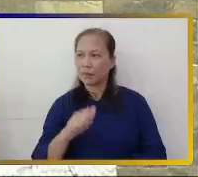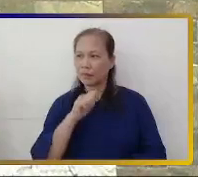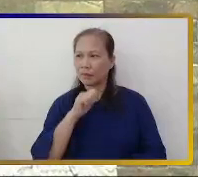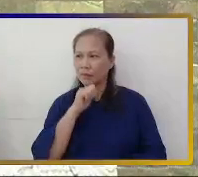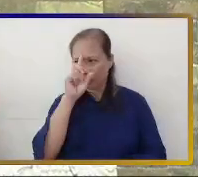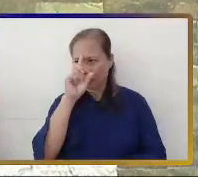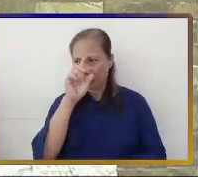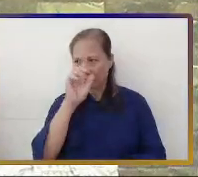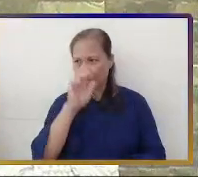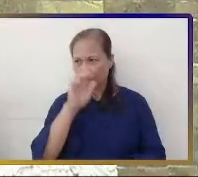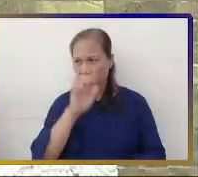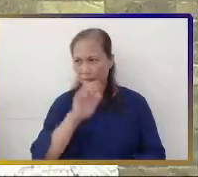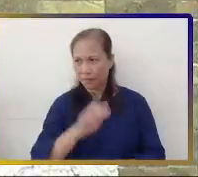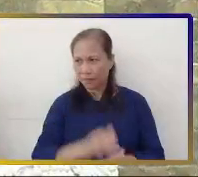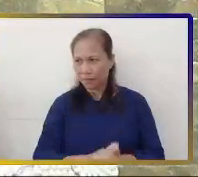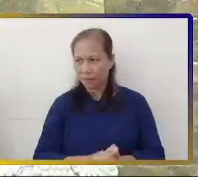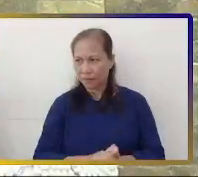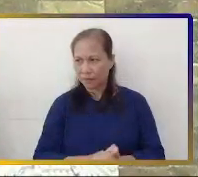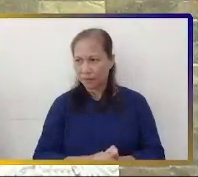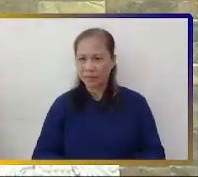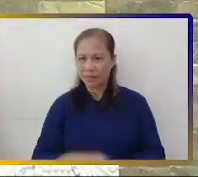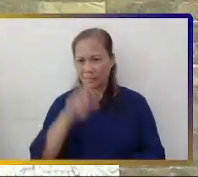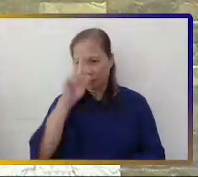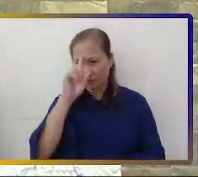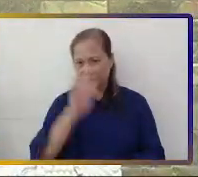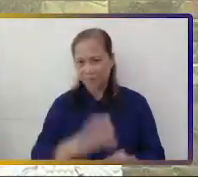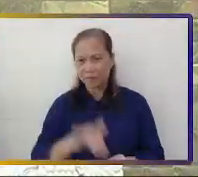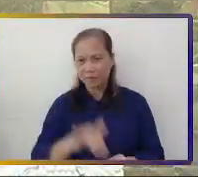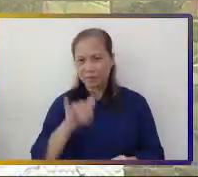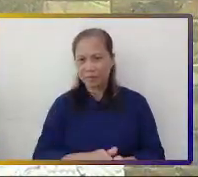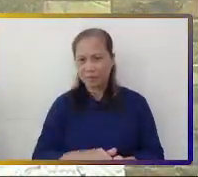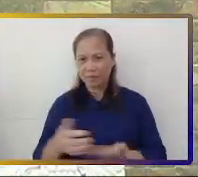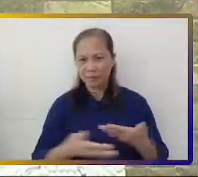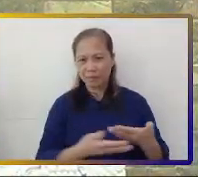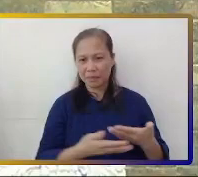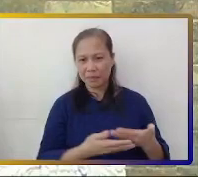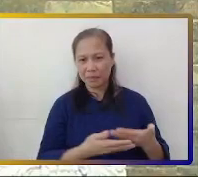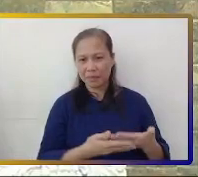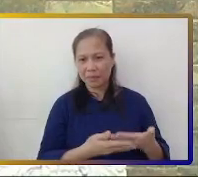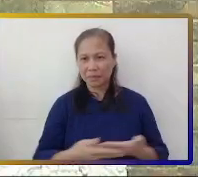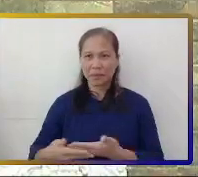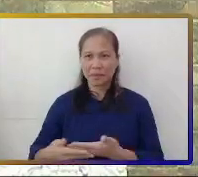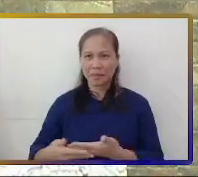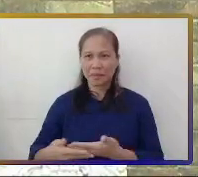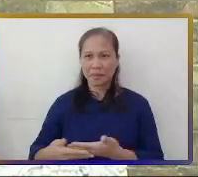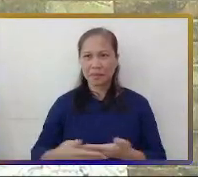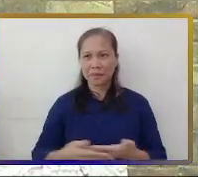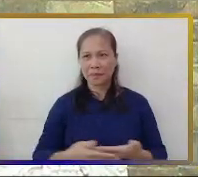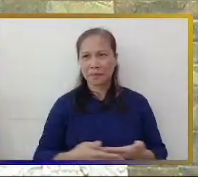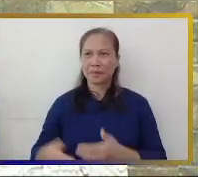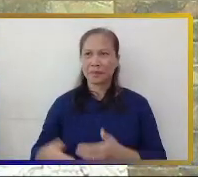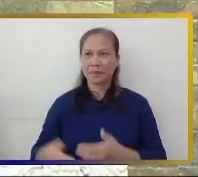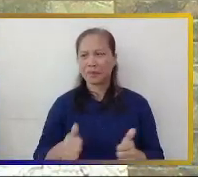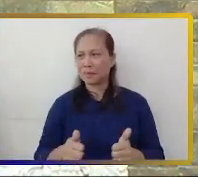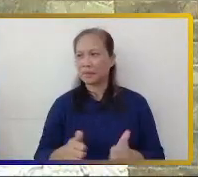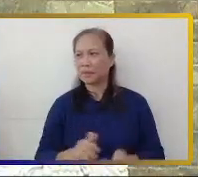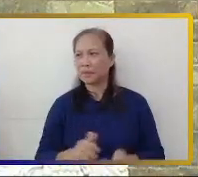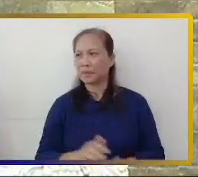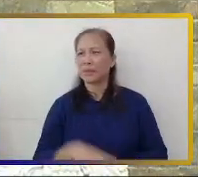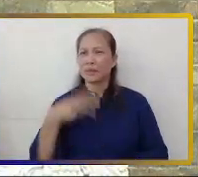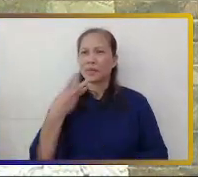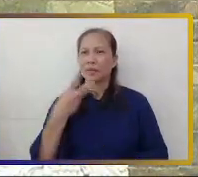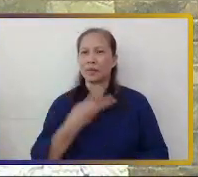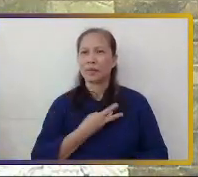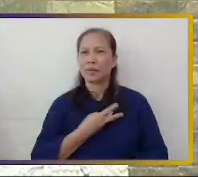sa infant baptism the same thing na naman mga kapatid pagdating sa baptism We also